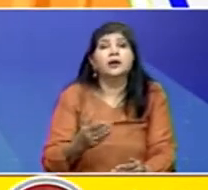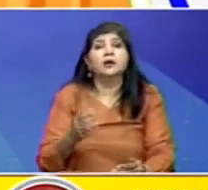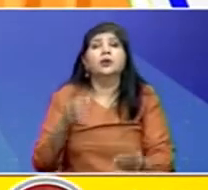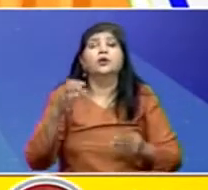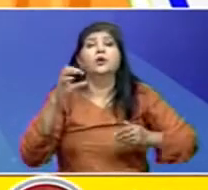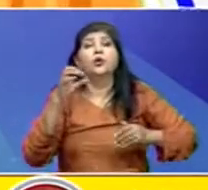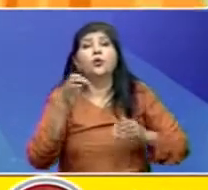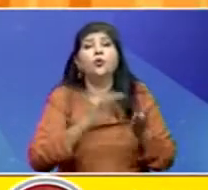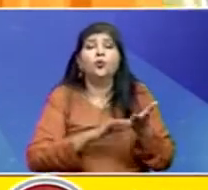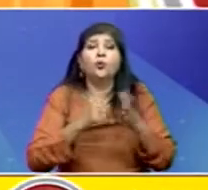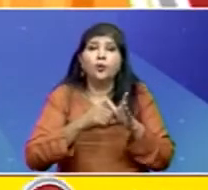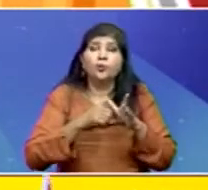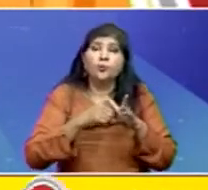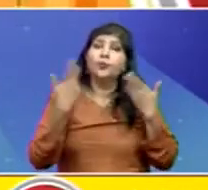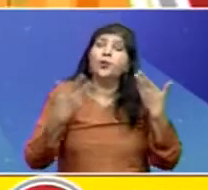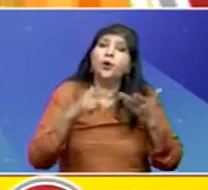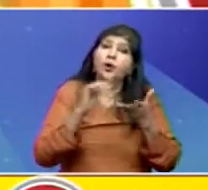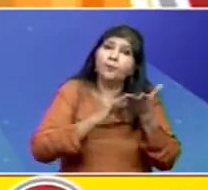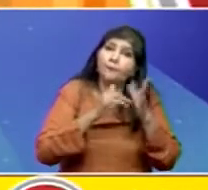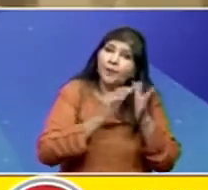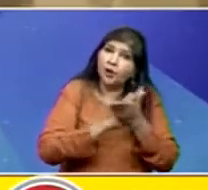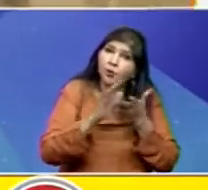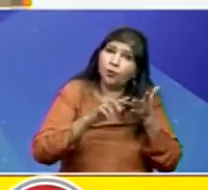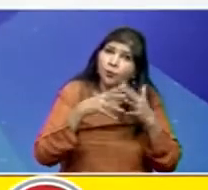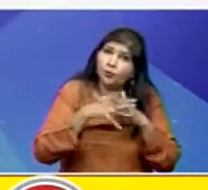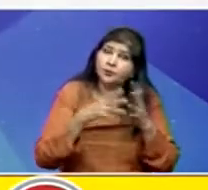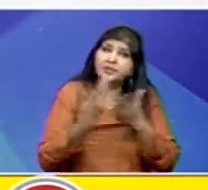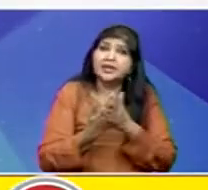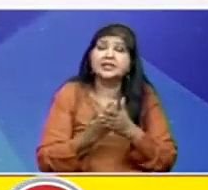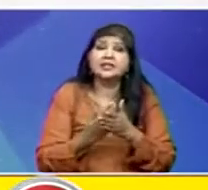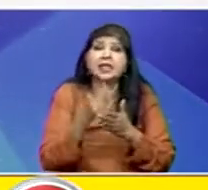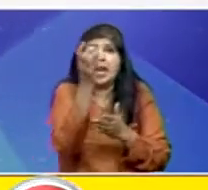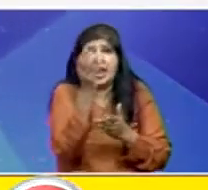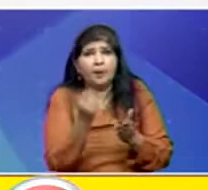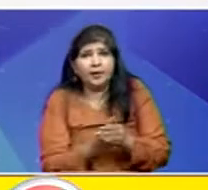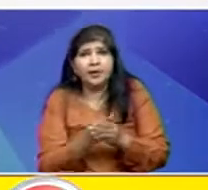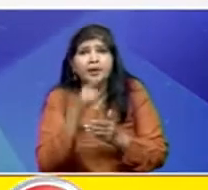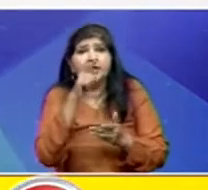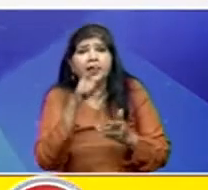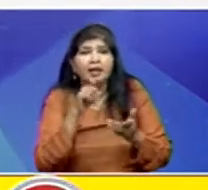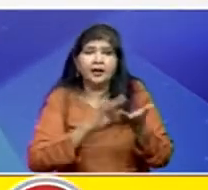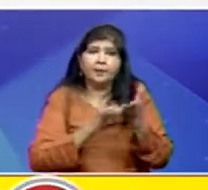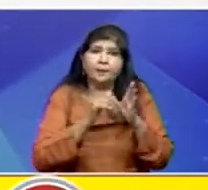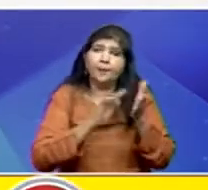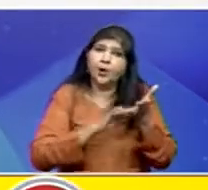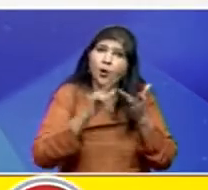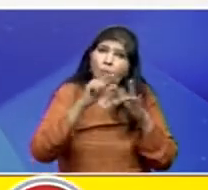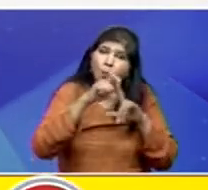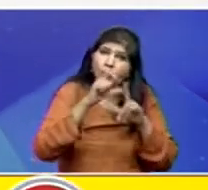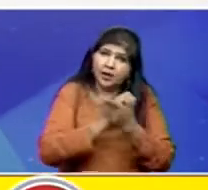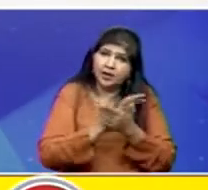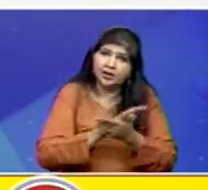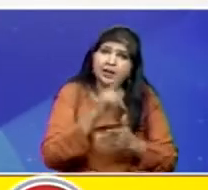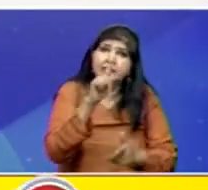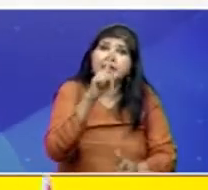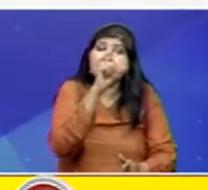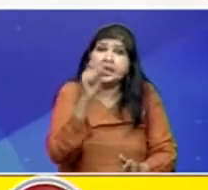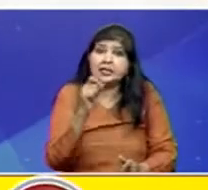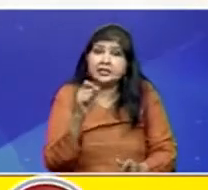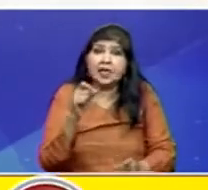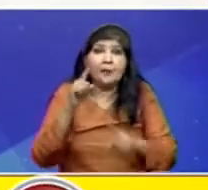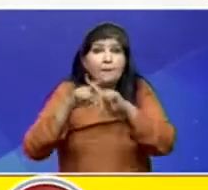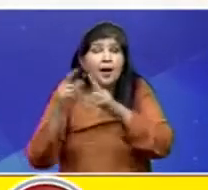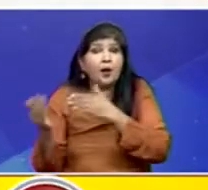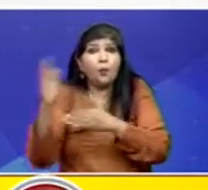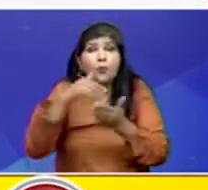और महोग जैसी संख्याएं होती हैं, एक महोग होता है दस की पावर 62 के